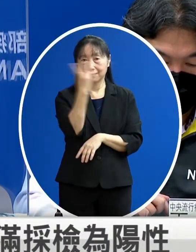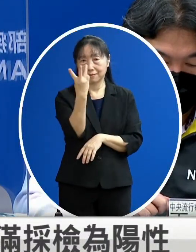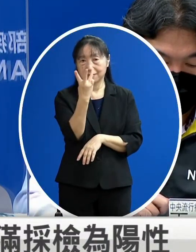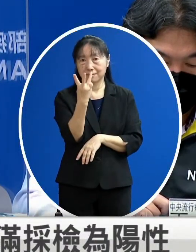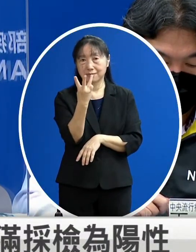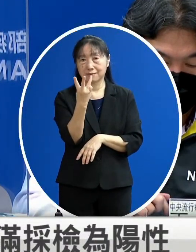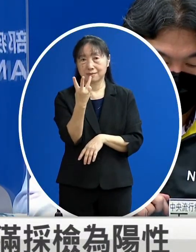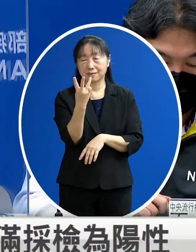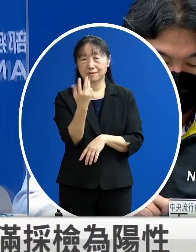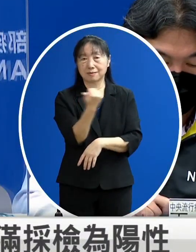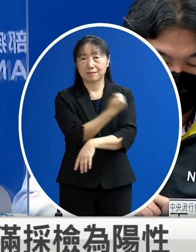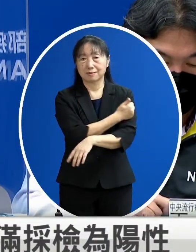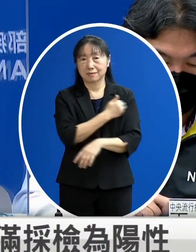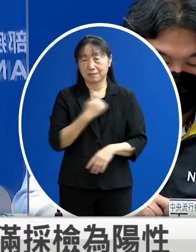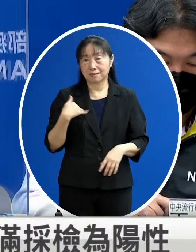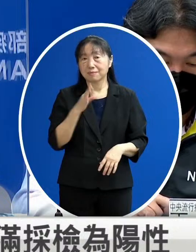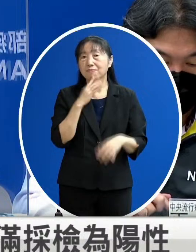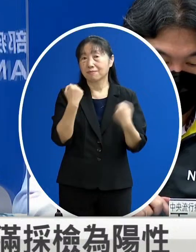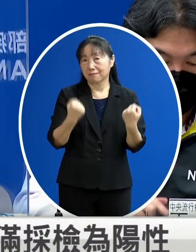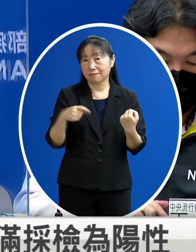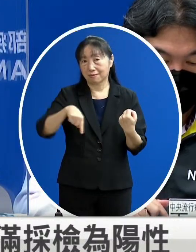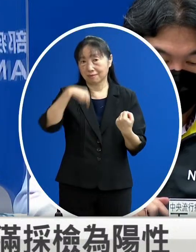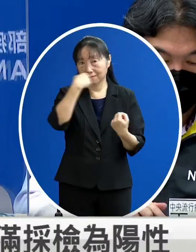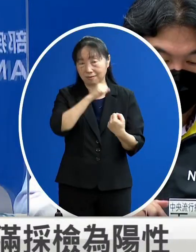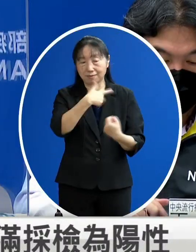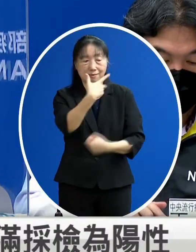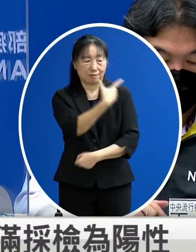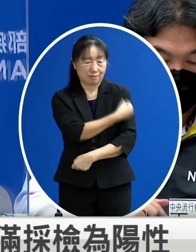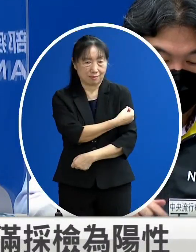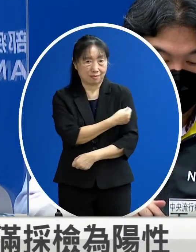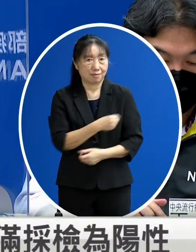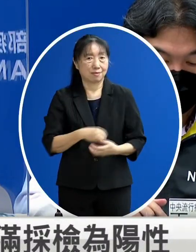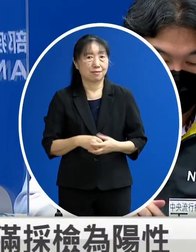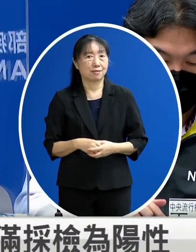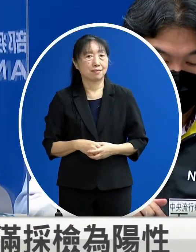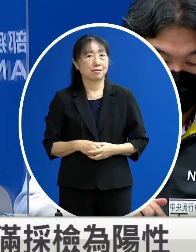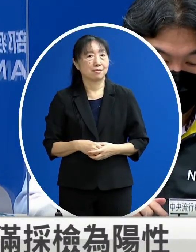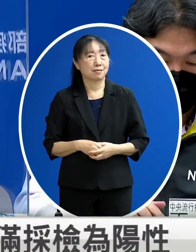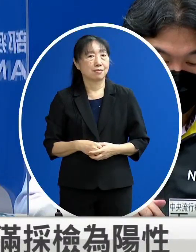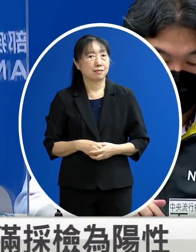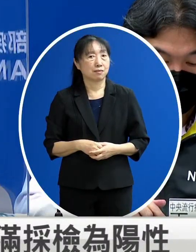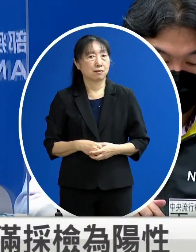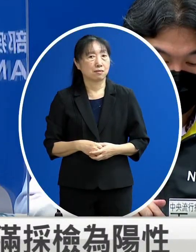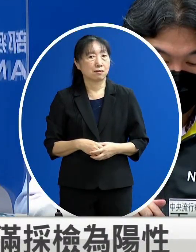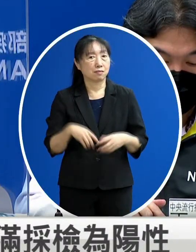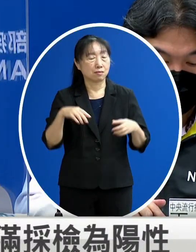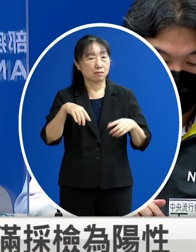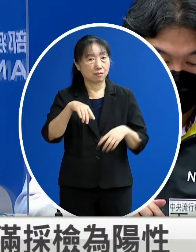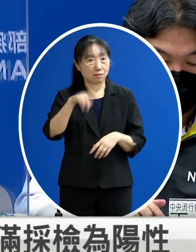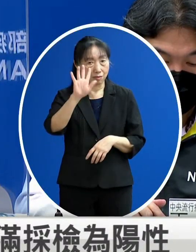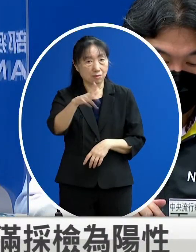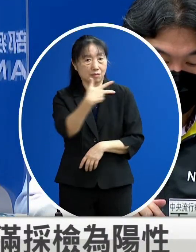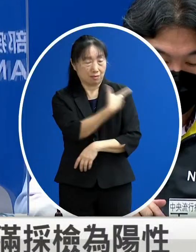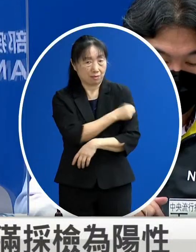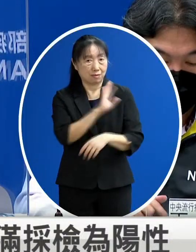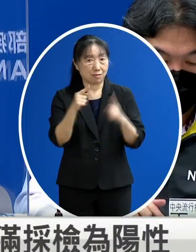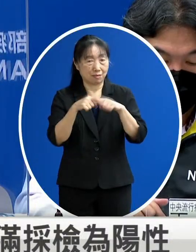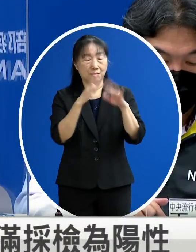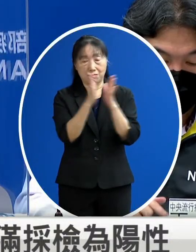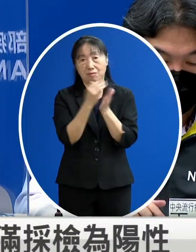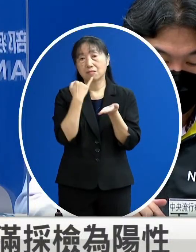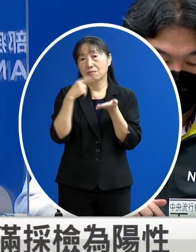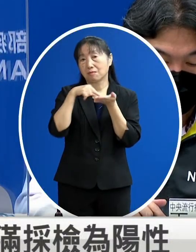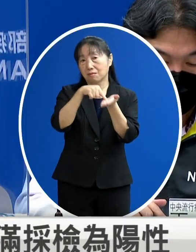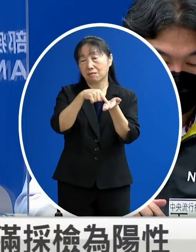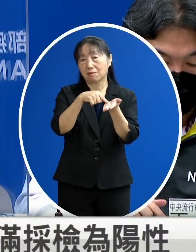功能就是，只要在国内接种的人都可以来下载。那原来是